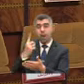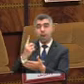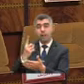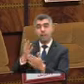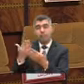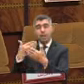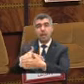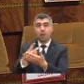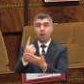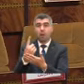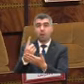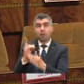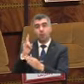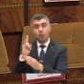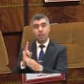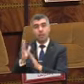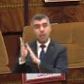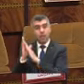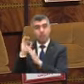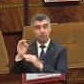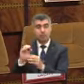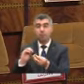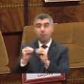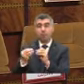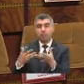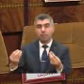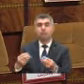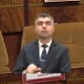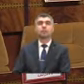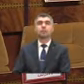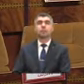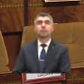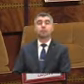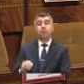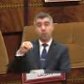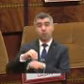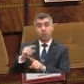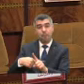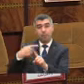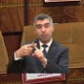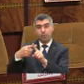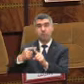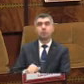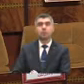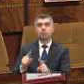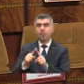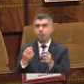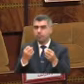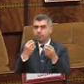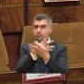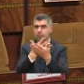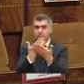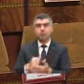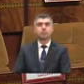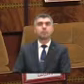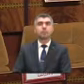الواحده. دونك هذه من بين الاشكالات اللي هذا، واكثر من ذلك هو انه تيتفاجئوا احيانا